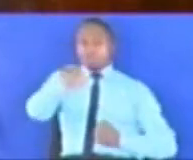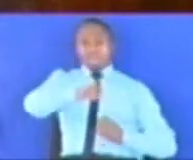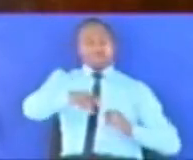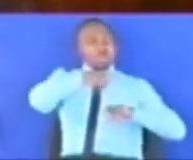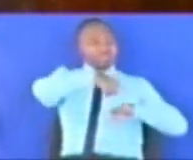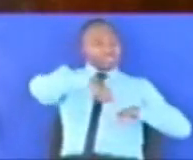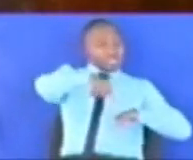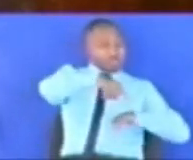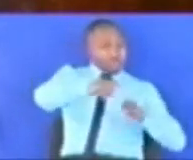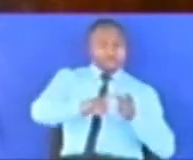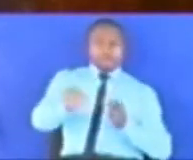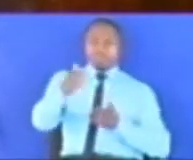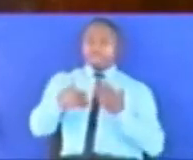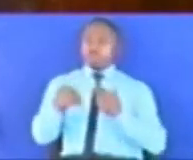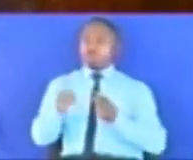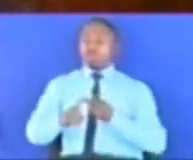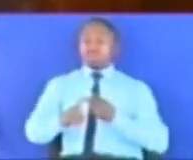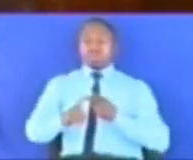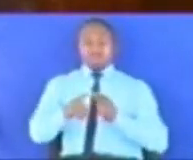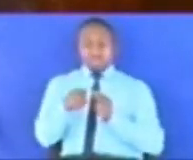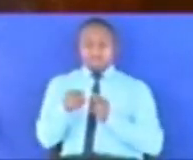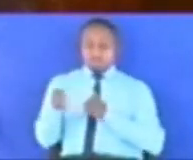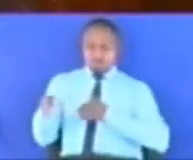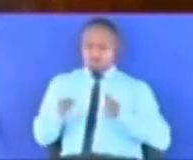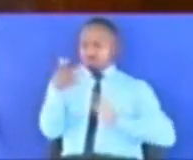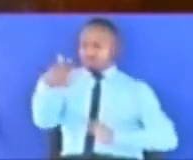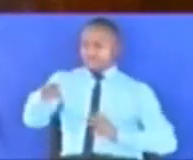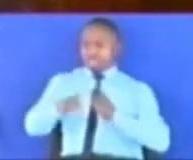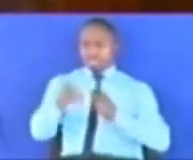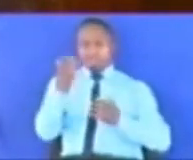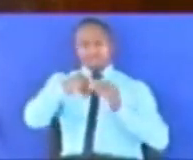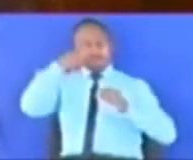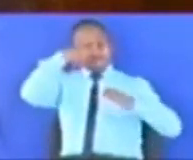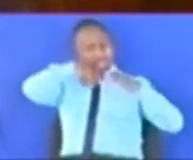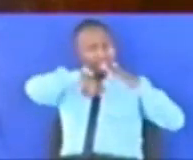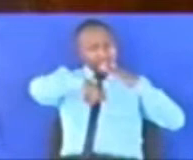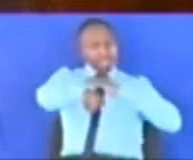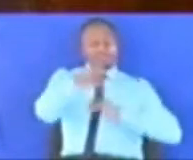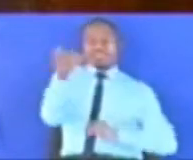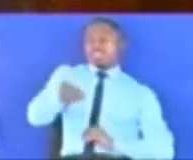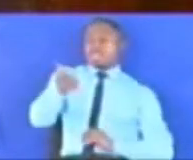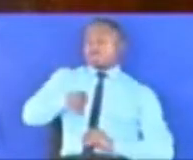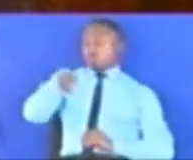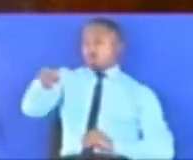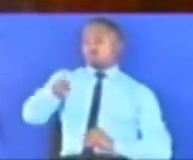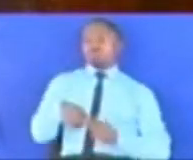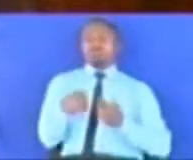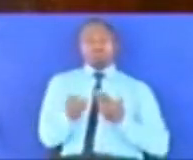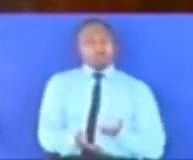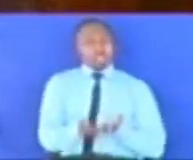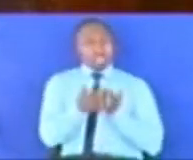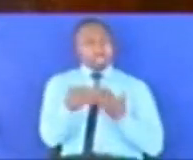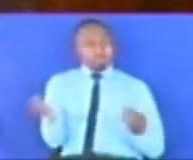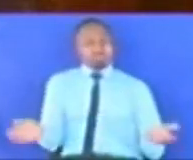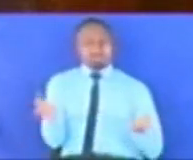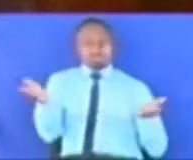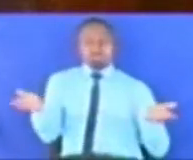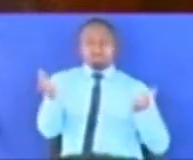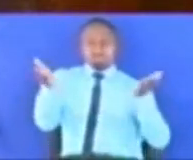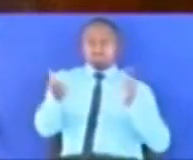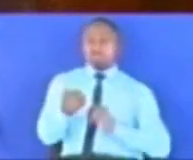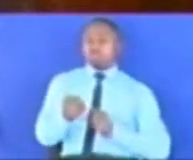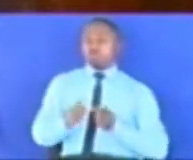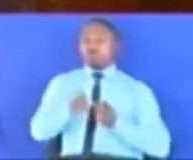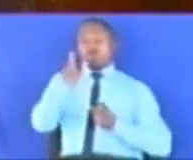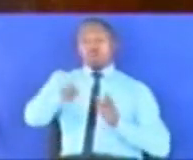visiwa, maeneo ya delta na maeneo ya kule ndani ndani, remoteness ama interior. Serikali ikitoa motisha kwa